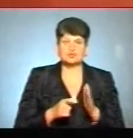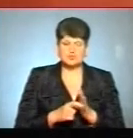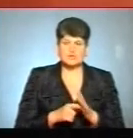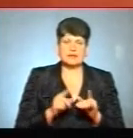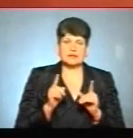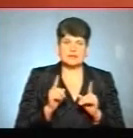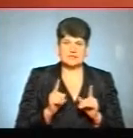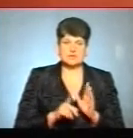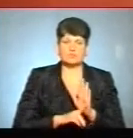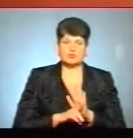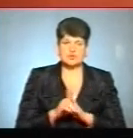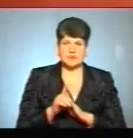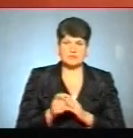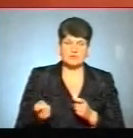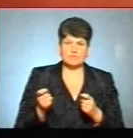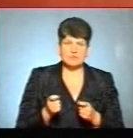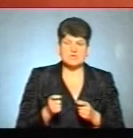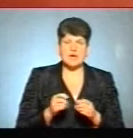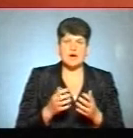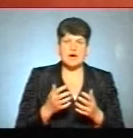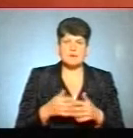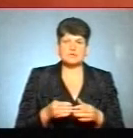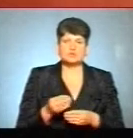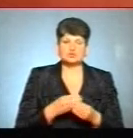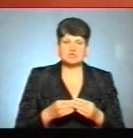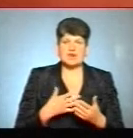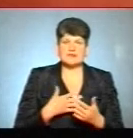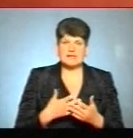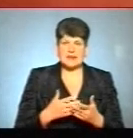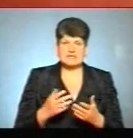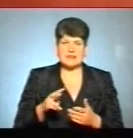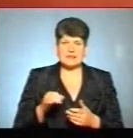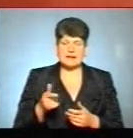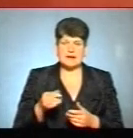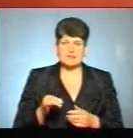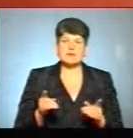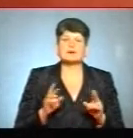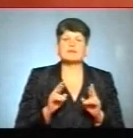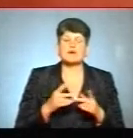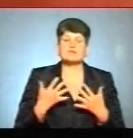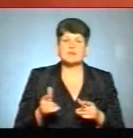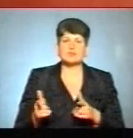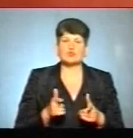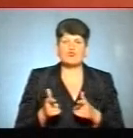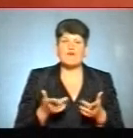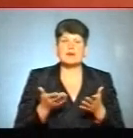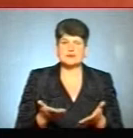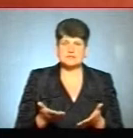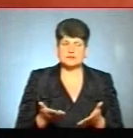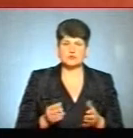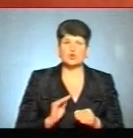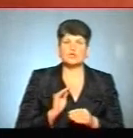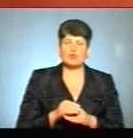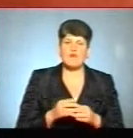лише починають завозити апарати штучної вентиляції, легень таке інше. Що, яким чином вже підготувалися, тобто